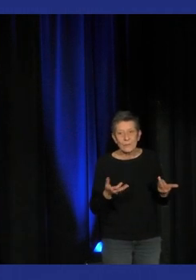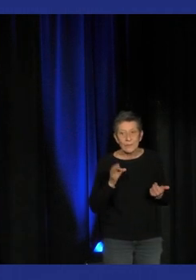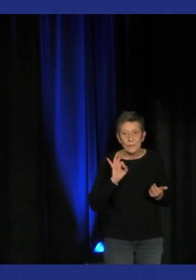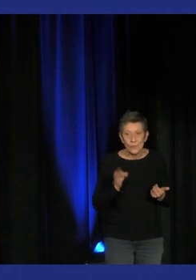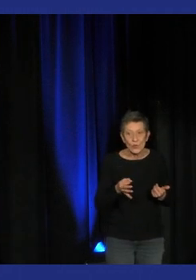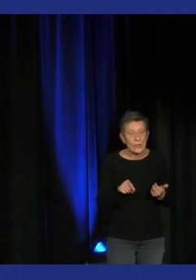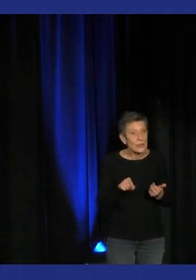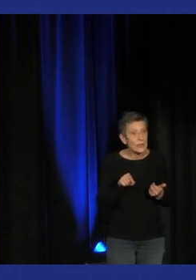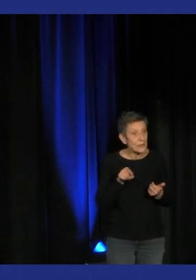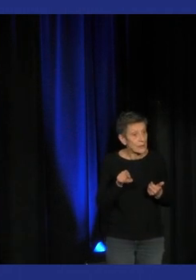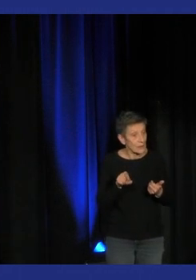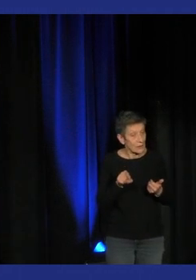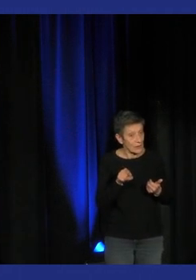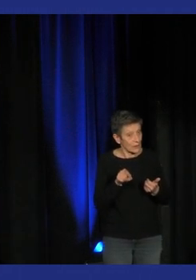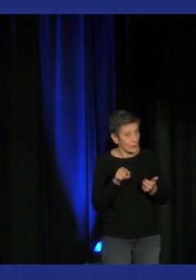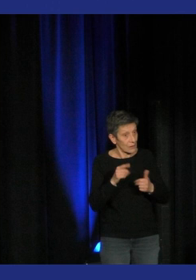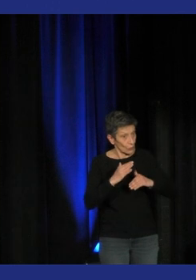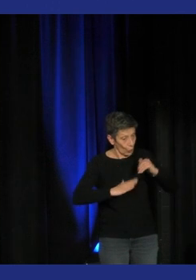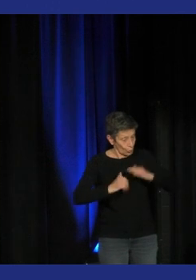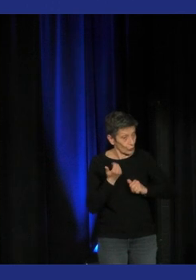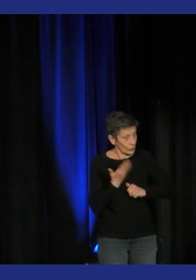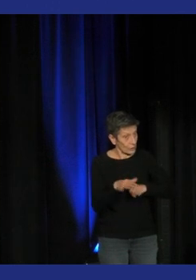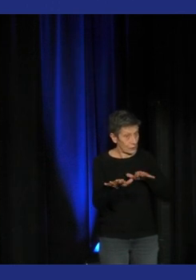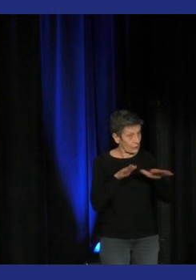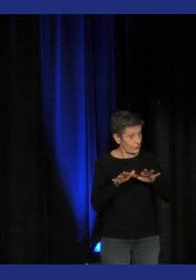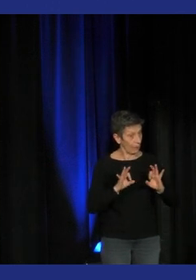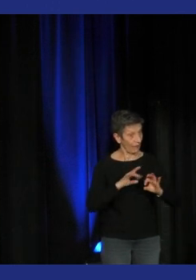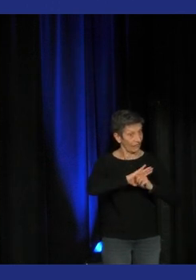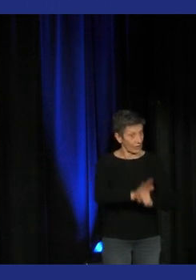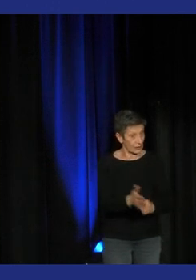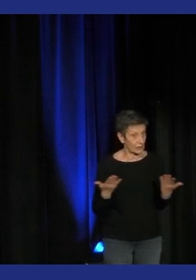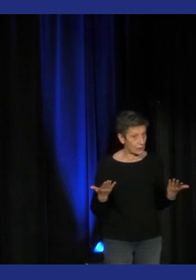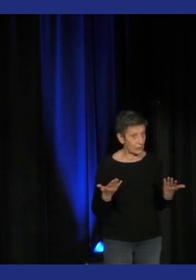construit beaucoup le système validiste avec justement ces questions de